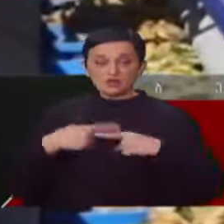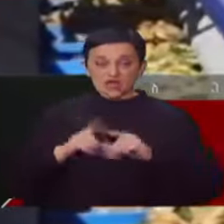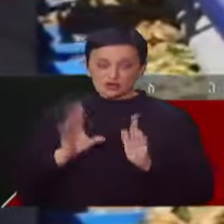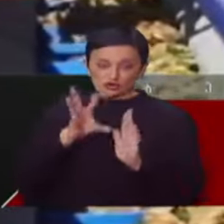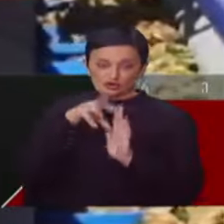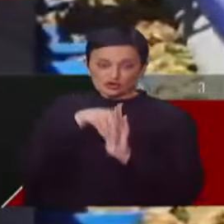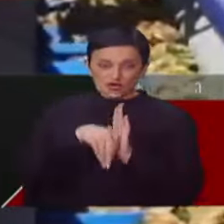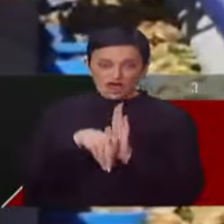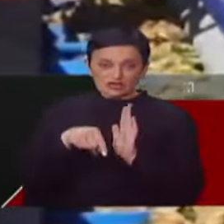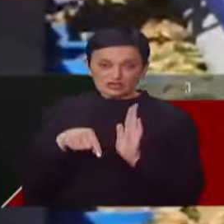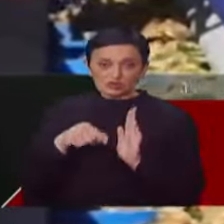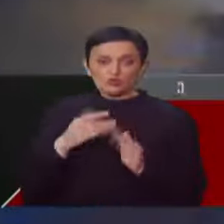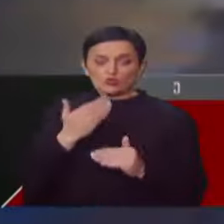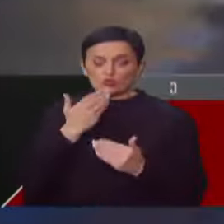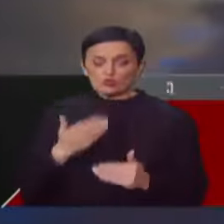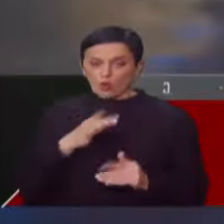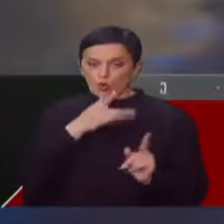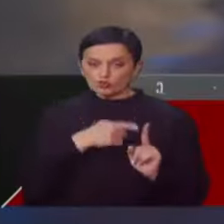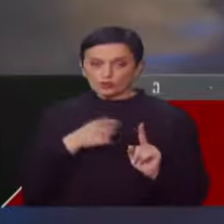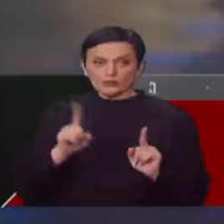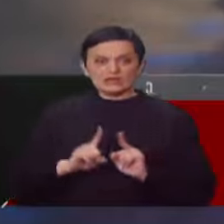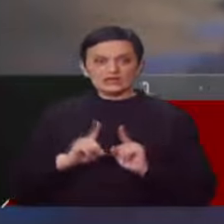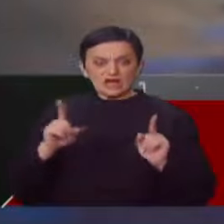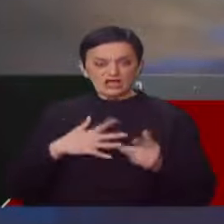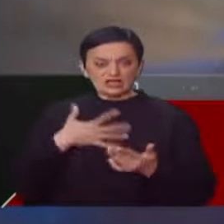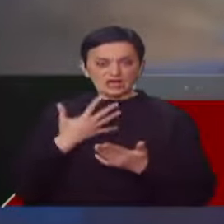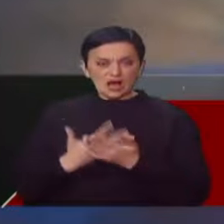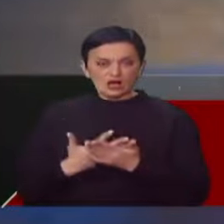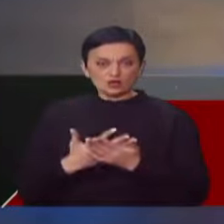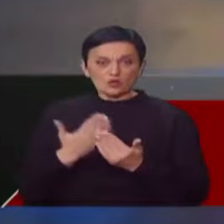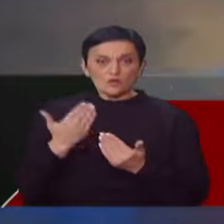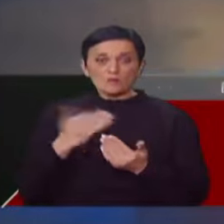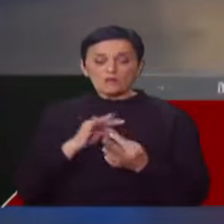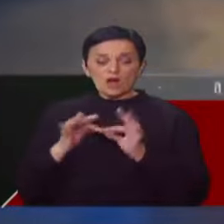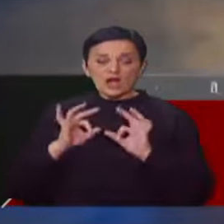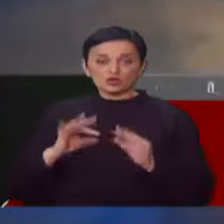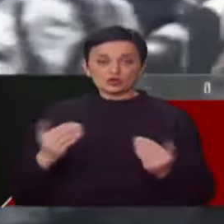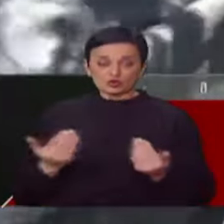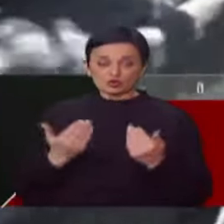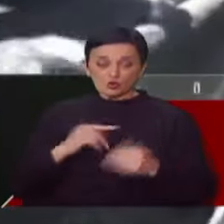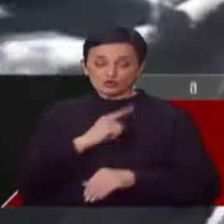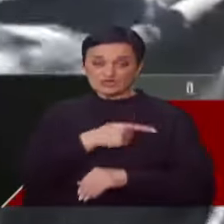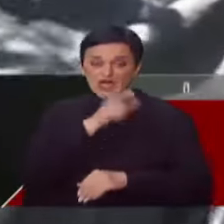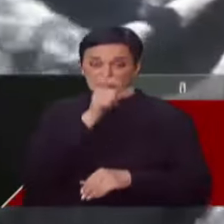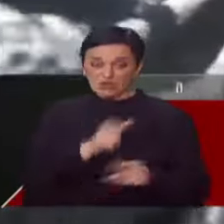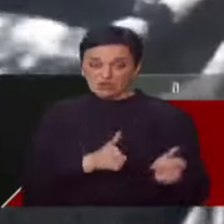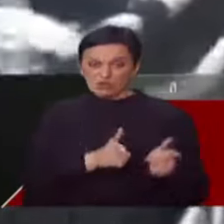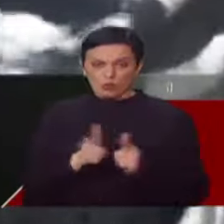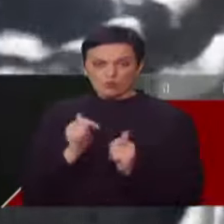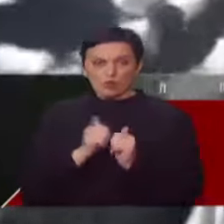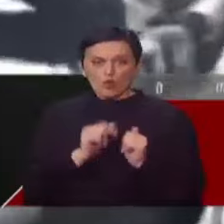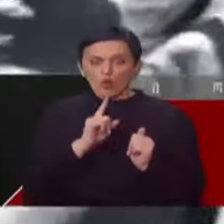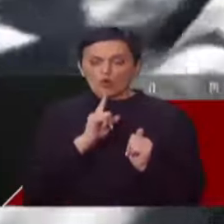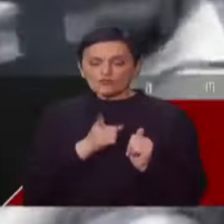ჩართვა წარმოების ციკლში ბოლო პერიოდში განსაკუთრებით გააქტიურდა. მათი განმარტებით ცოცხალი ძალის მობილიზება